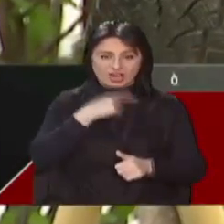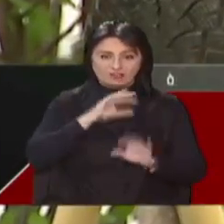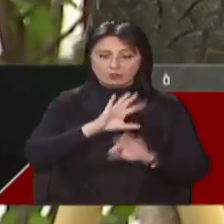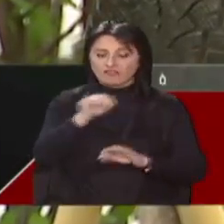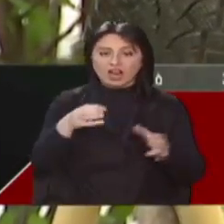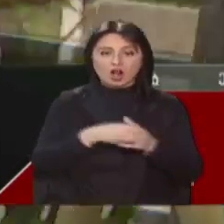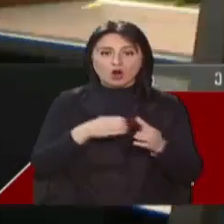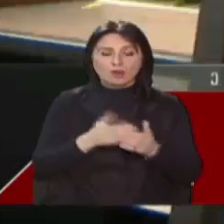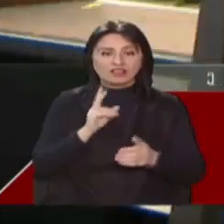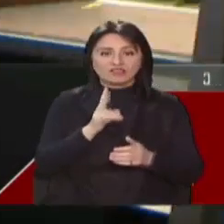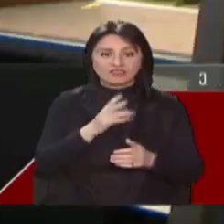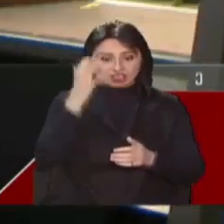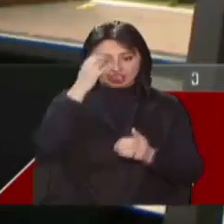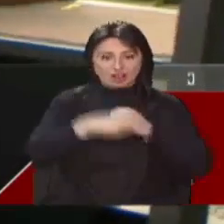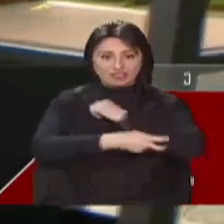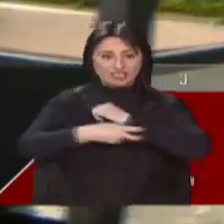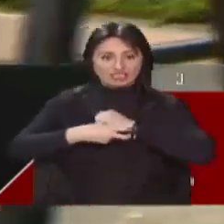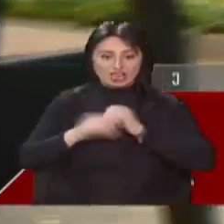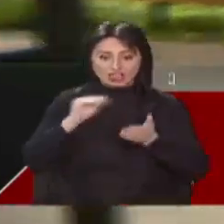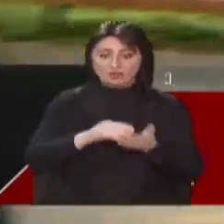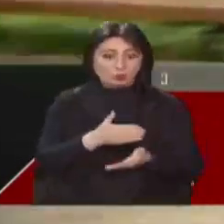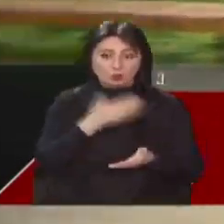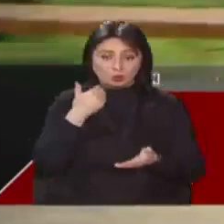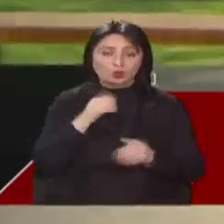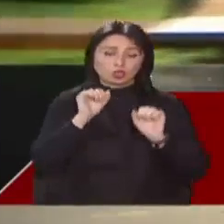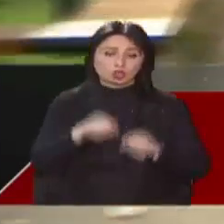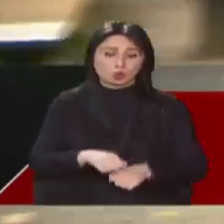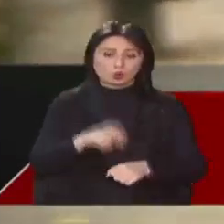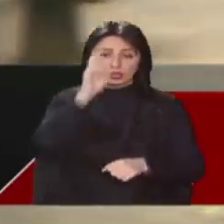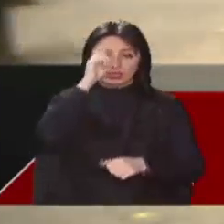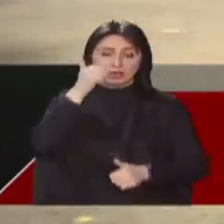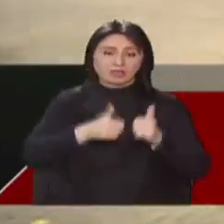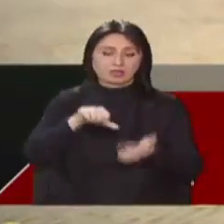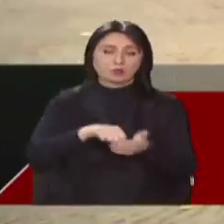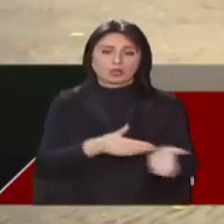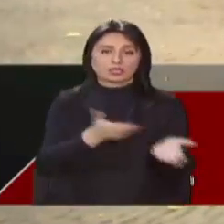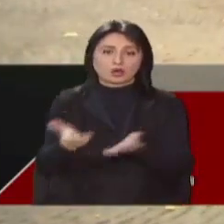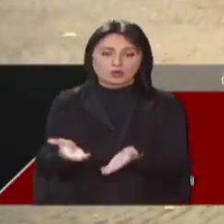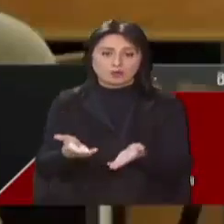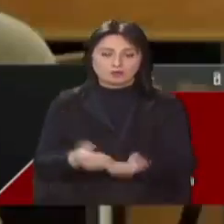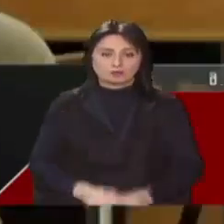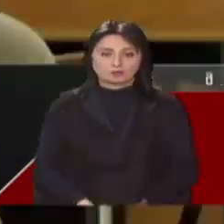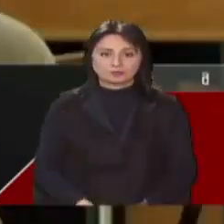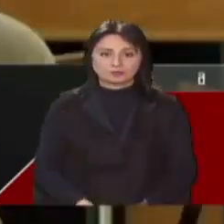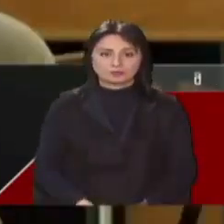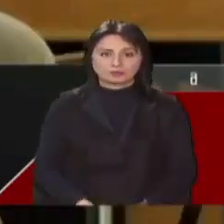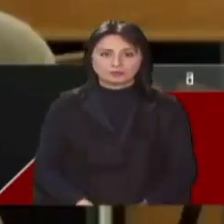ყველა კომპანიას, რომელიც ჩავსიაში არაა შეყვანილი, შეუძლია სახელმწიფო ტენდერებში მონაწილეობა.